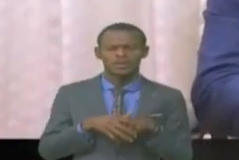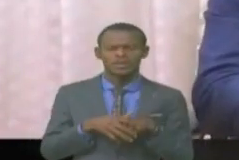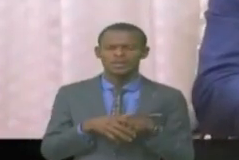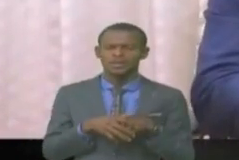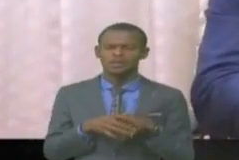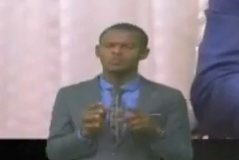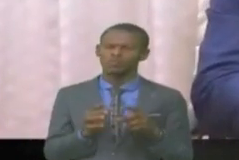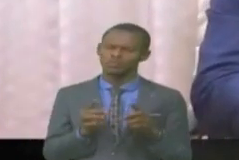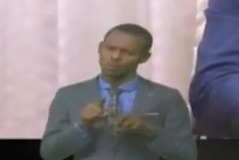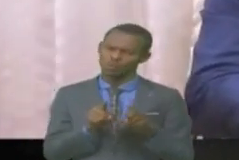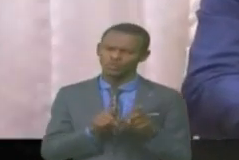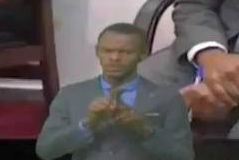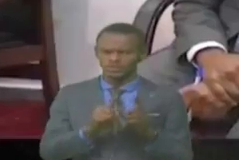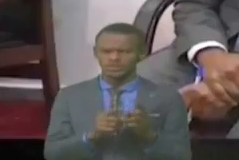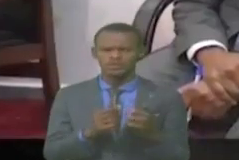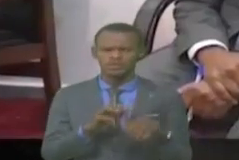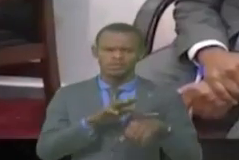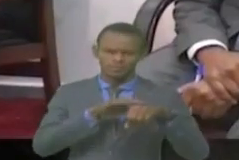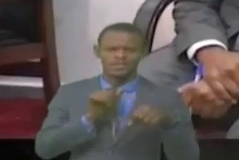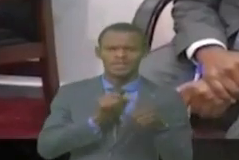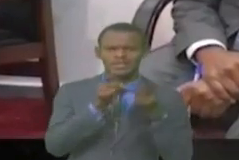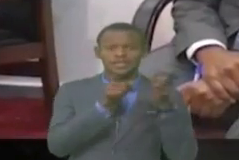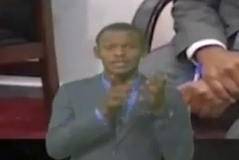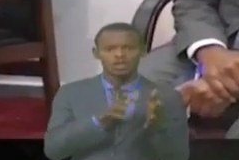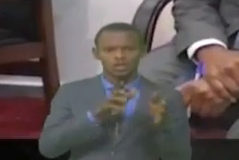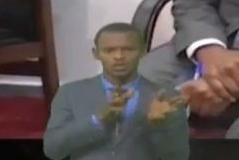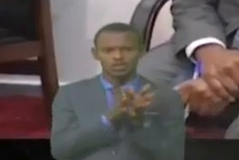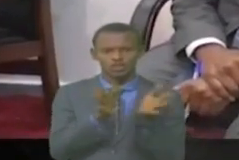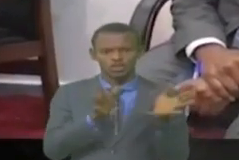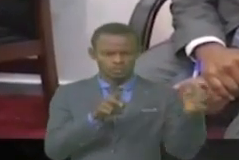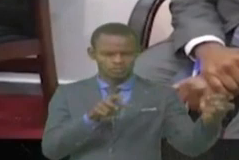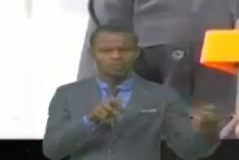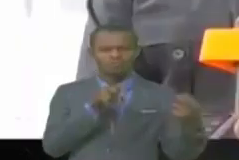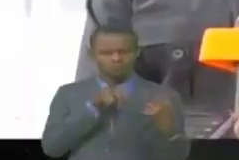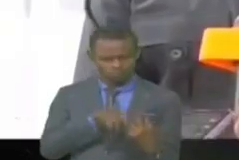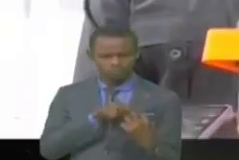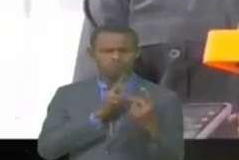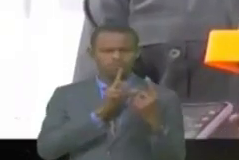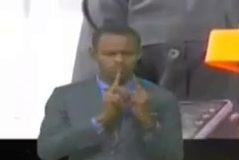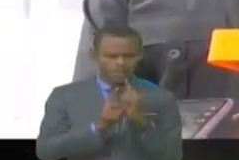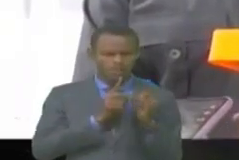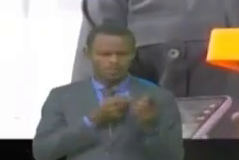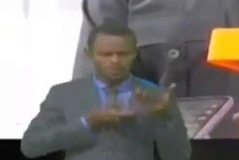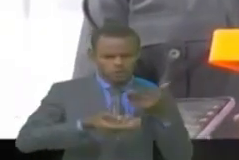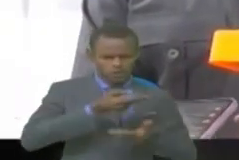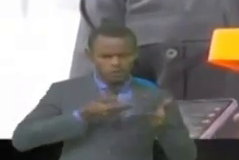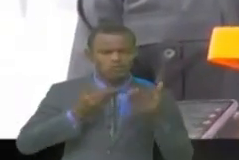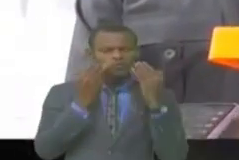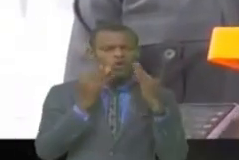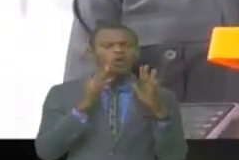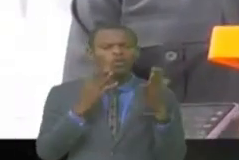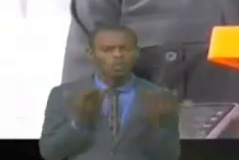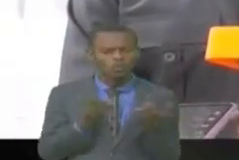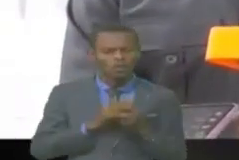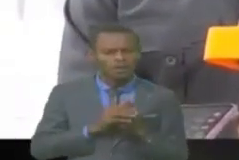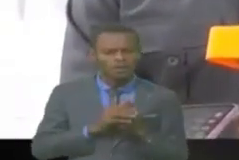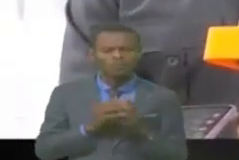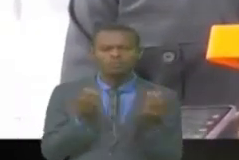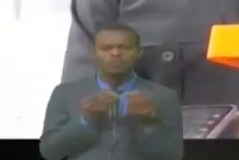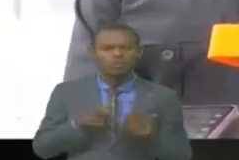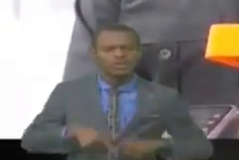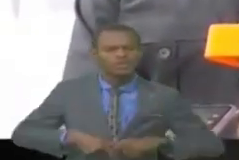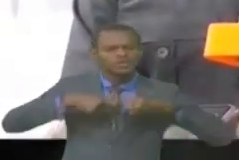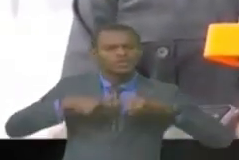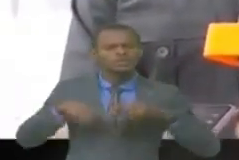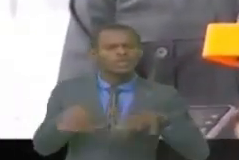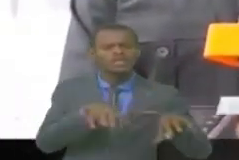l'exploitation en termes de pérennisation, parce que c'est un programme qui avait été déjà accepté par le gouvernement. Alors le Premier ministre nous a invités